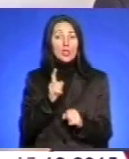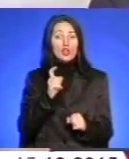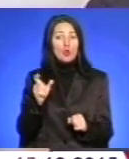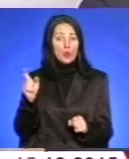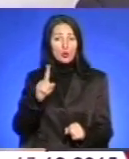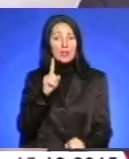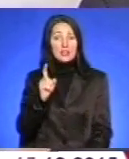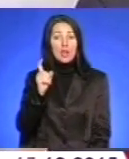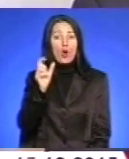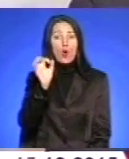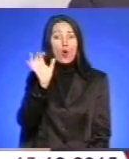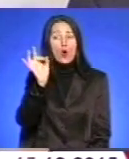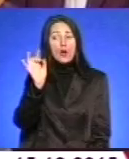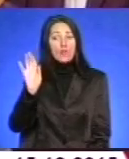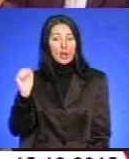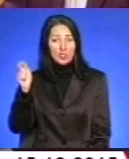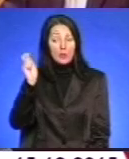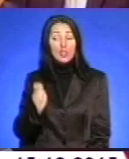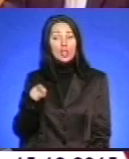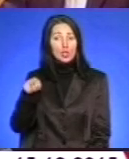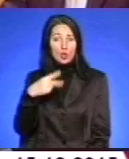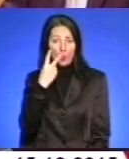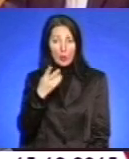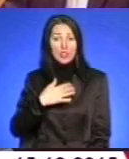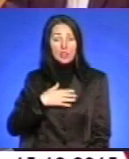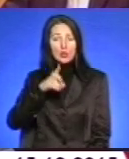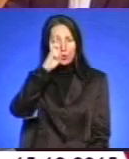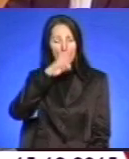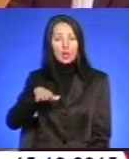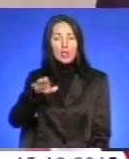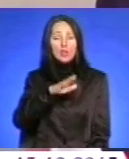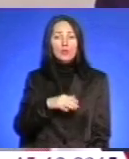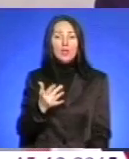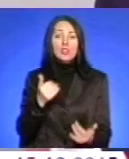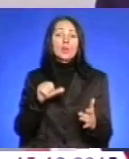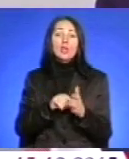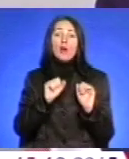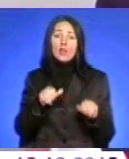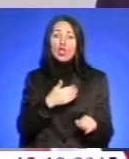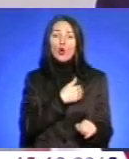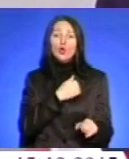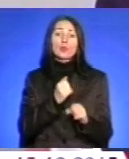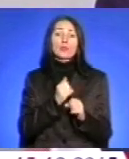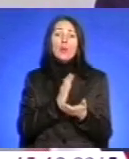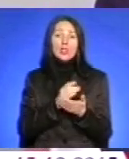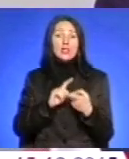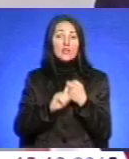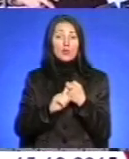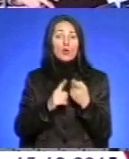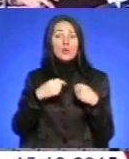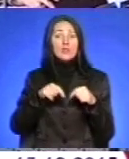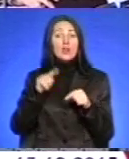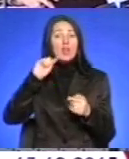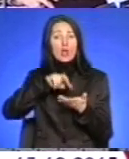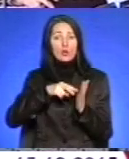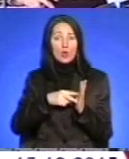і побачили цю прекрасні краї. А ще представники влади планують налагодити зв'язок у сфері економіки. Зацікавлені у співпраці